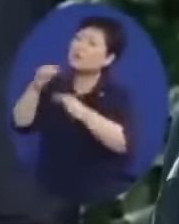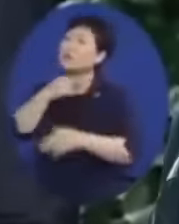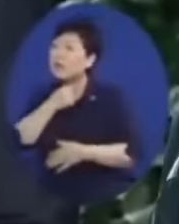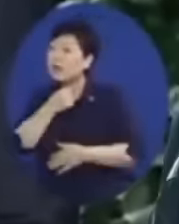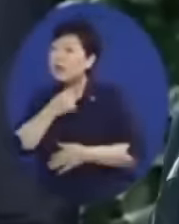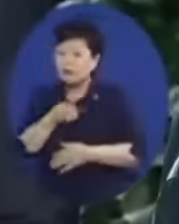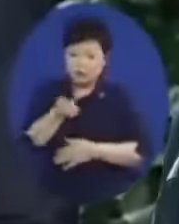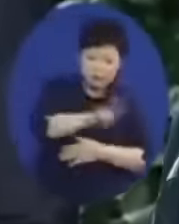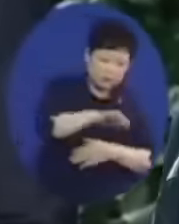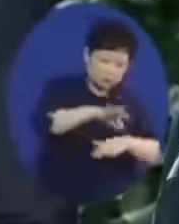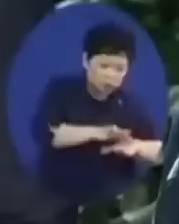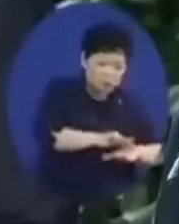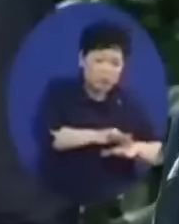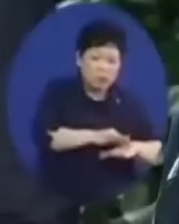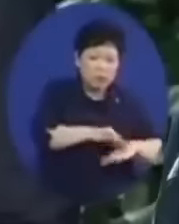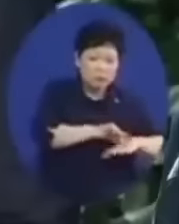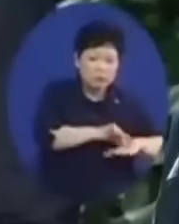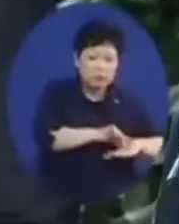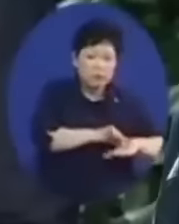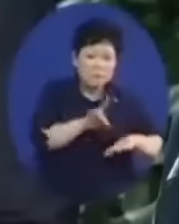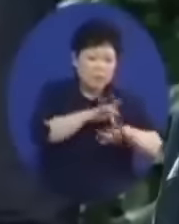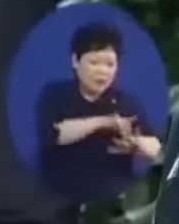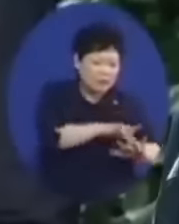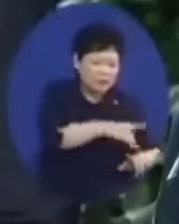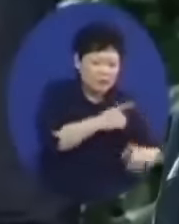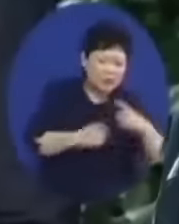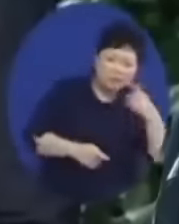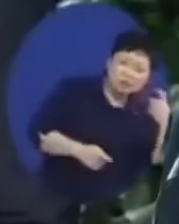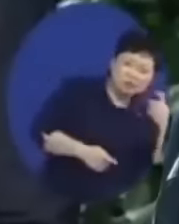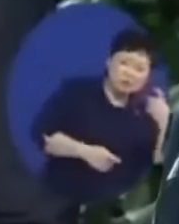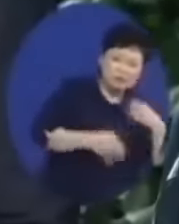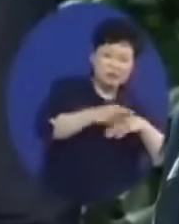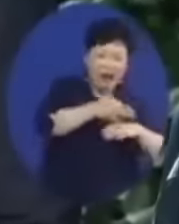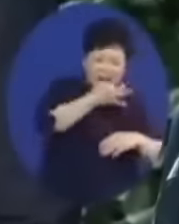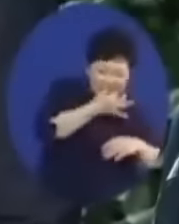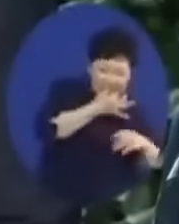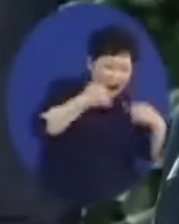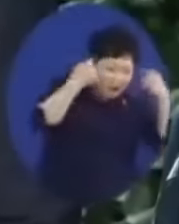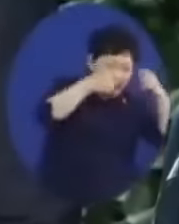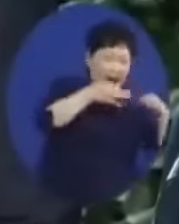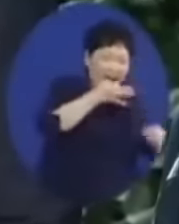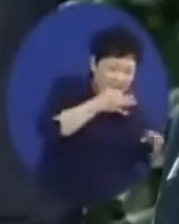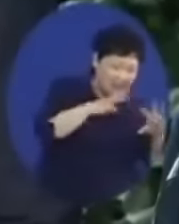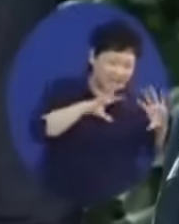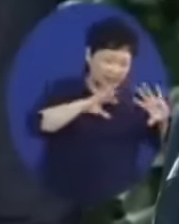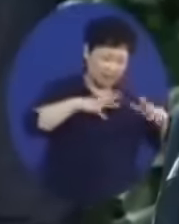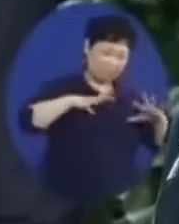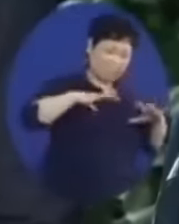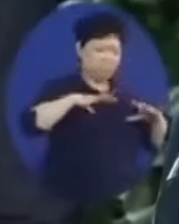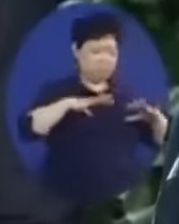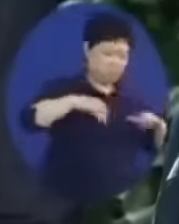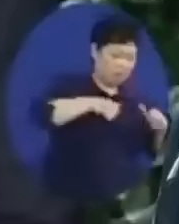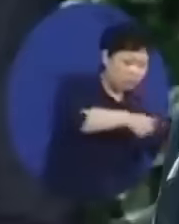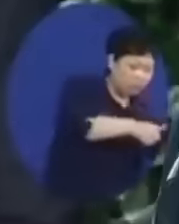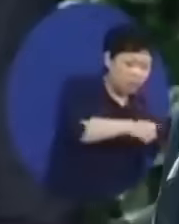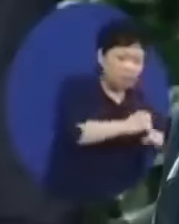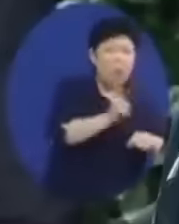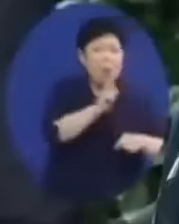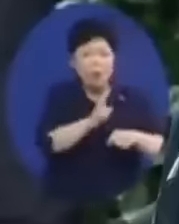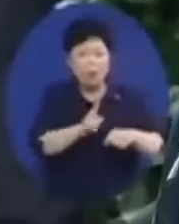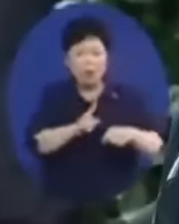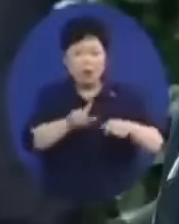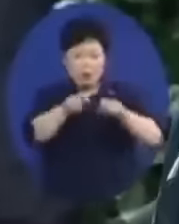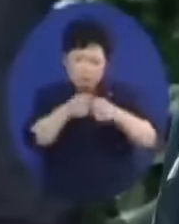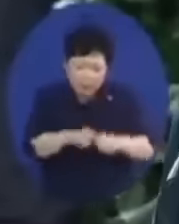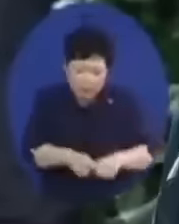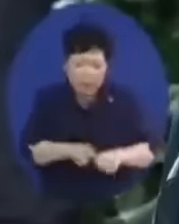싶은데 육체는 마귀의 유혹을 받아 육신의 정욕과 안목의 정욕과 이 세상 자랑을 따라 살려고 하니